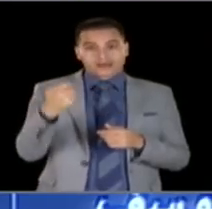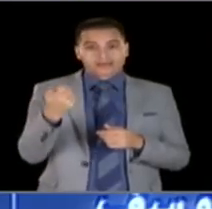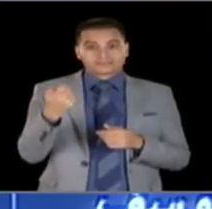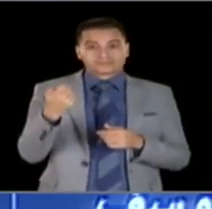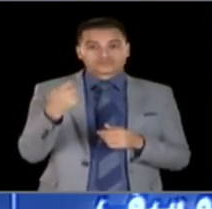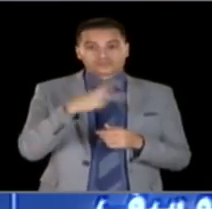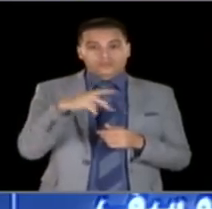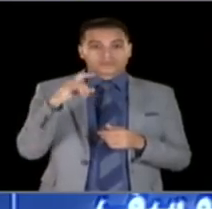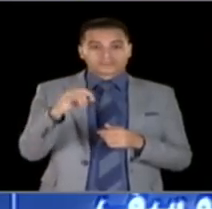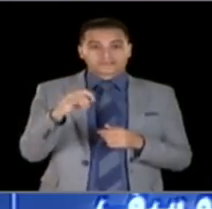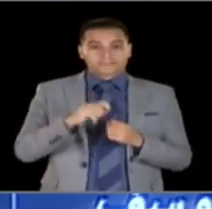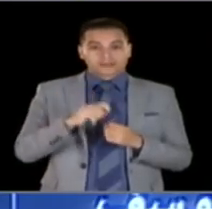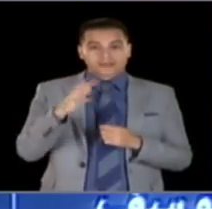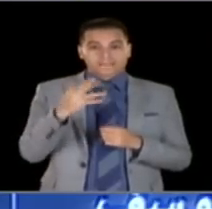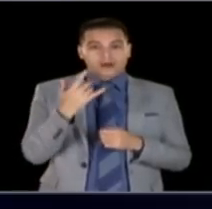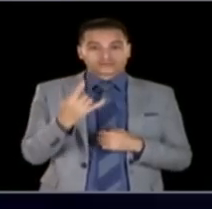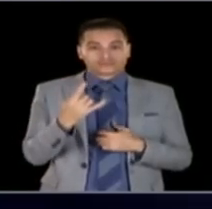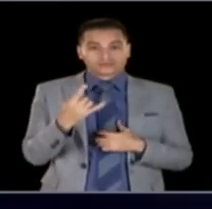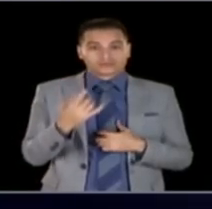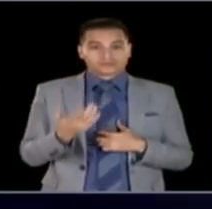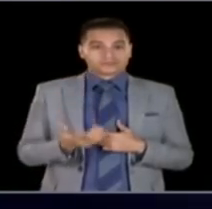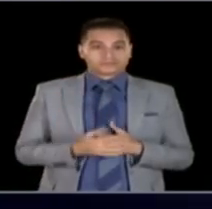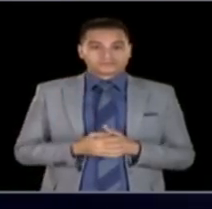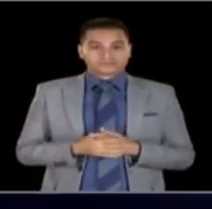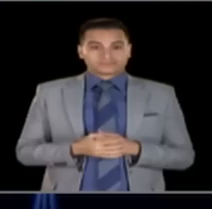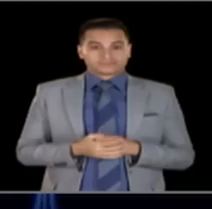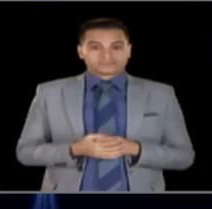8850 متر 10 مرات؟ ما أعرفش بقى، أفنت